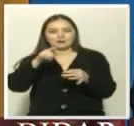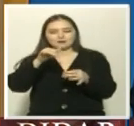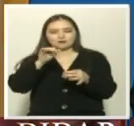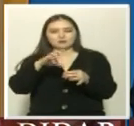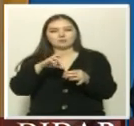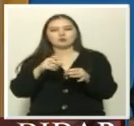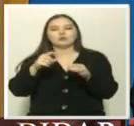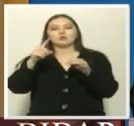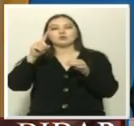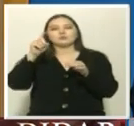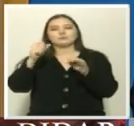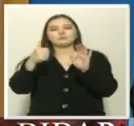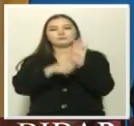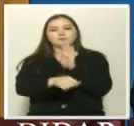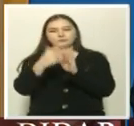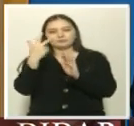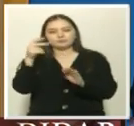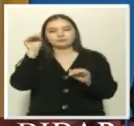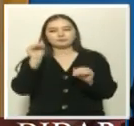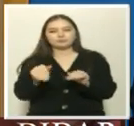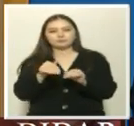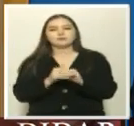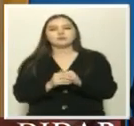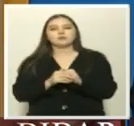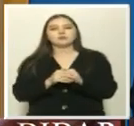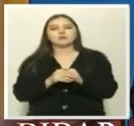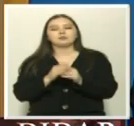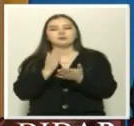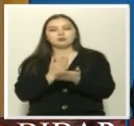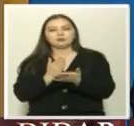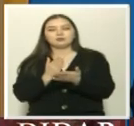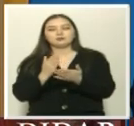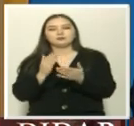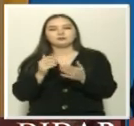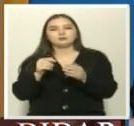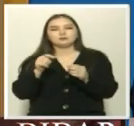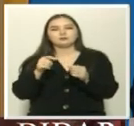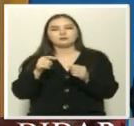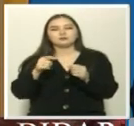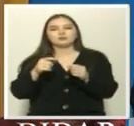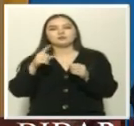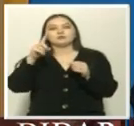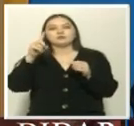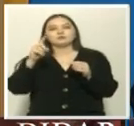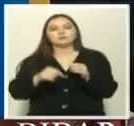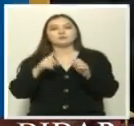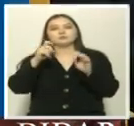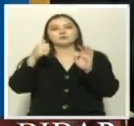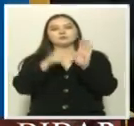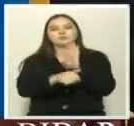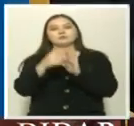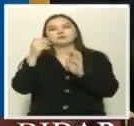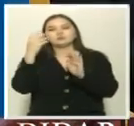утвердили план по выдаче 163 микрокредитов в Мангистауской области 163 молодых человека могут воспользоваться